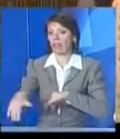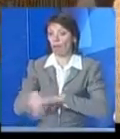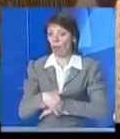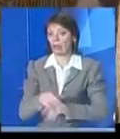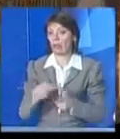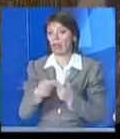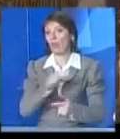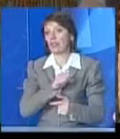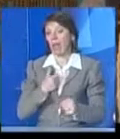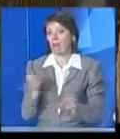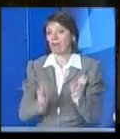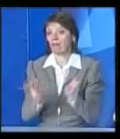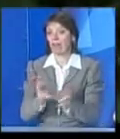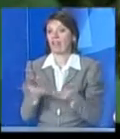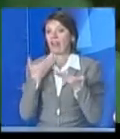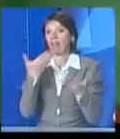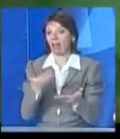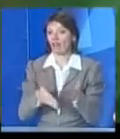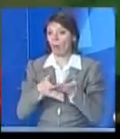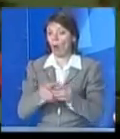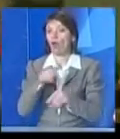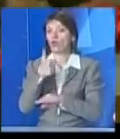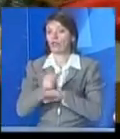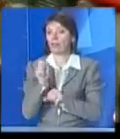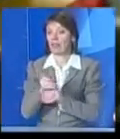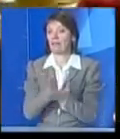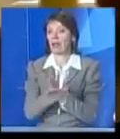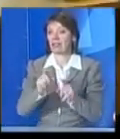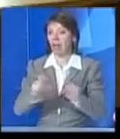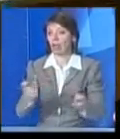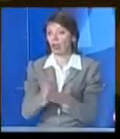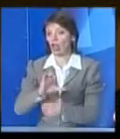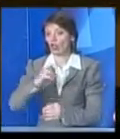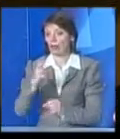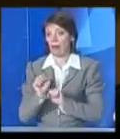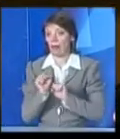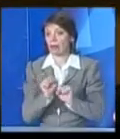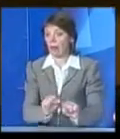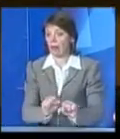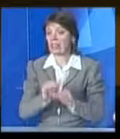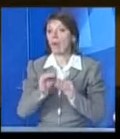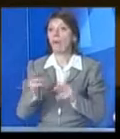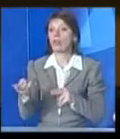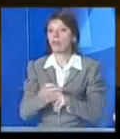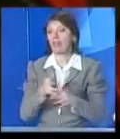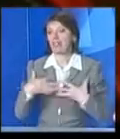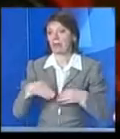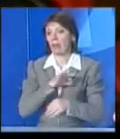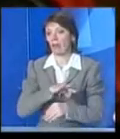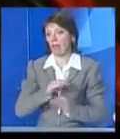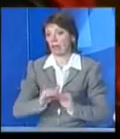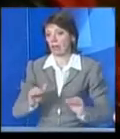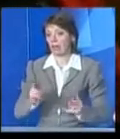які самі зверталися за допомогою. Основними завданнями закладу є соціальний захист позбавлених сімейного виховання дітей,